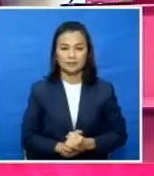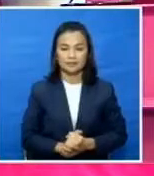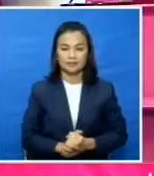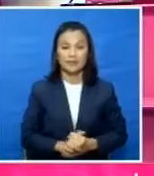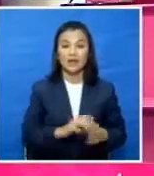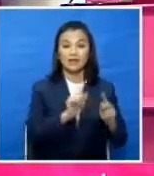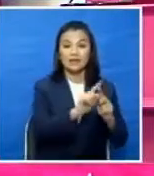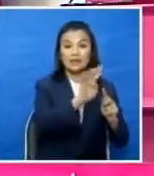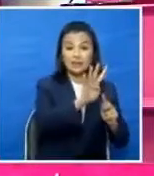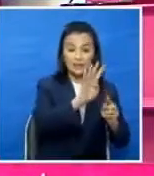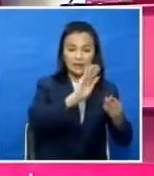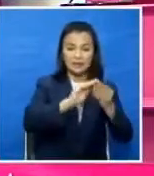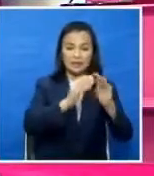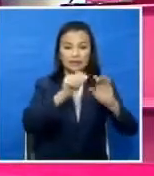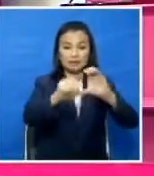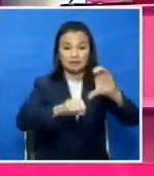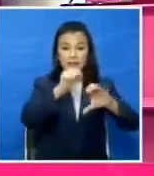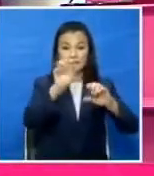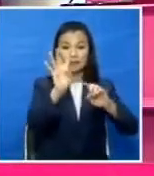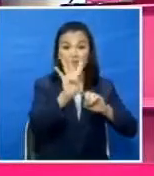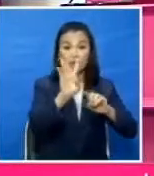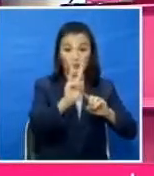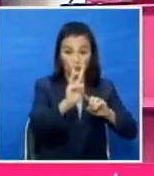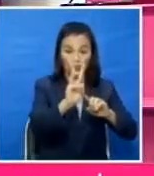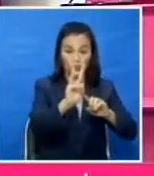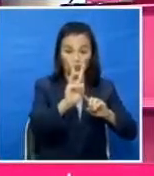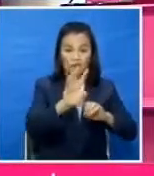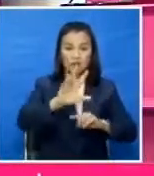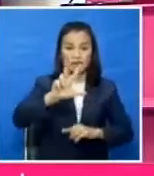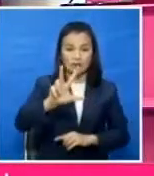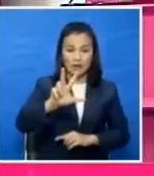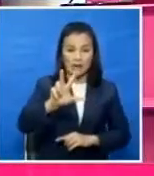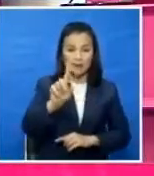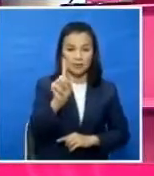อันดับที่4หมุนครั้งที่6เลขที่ออก